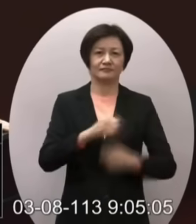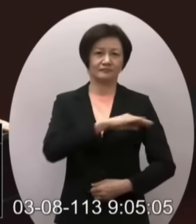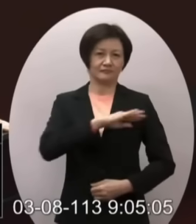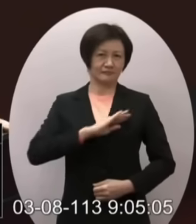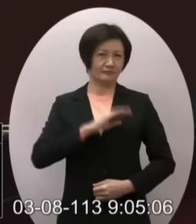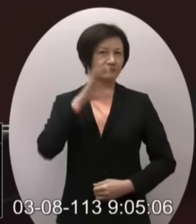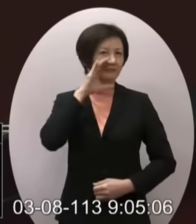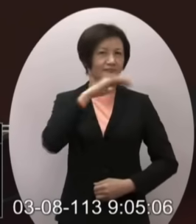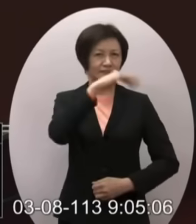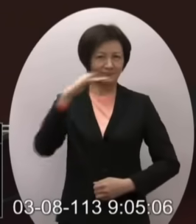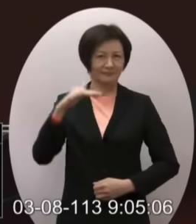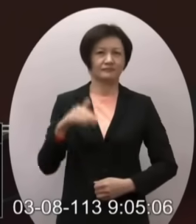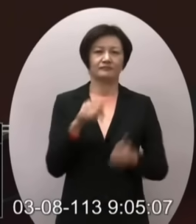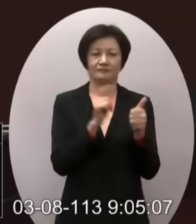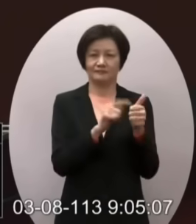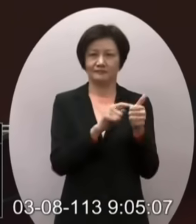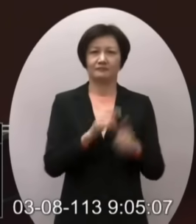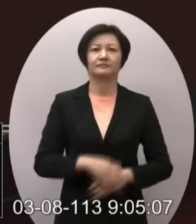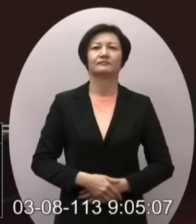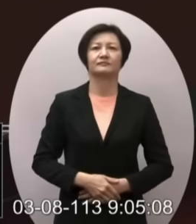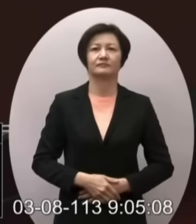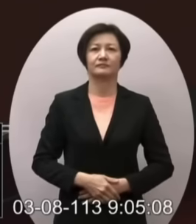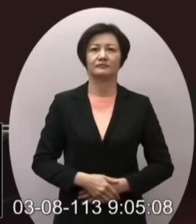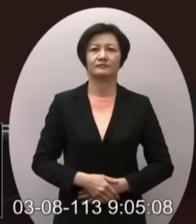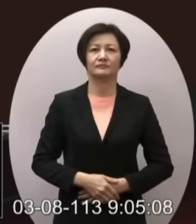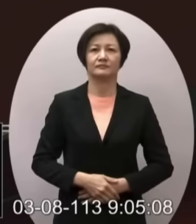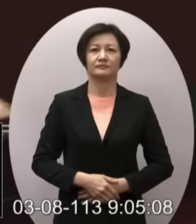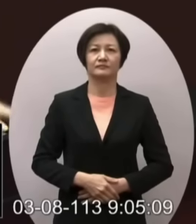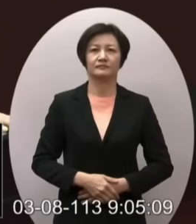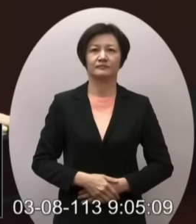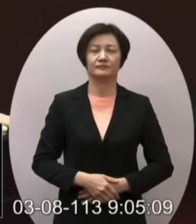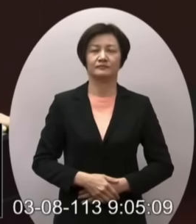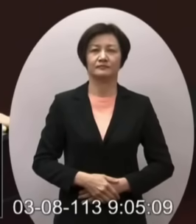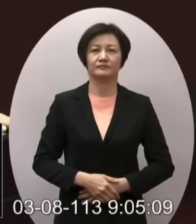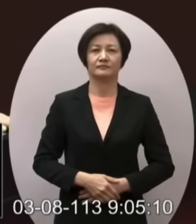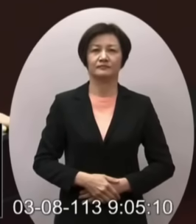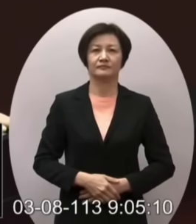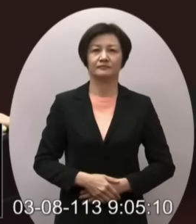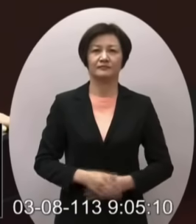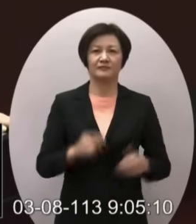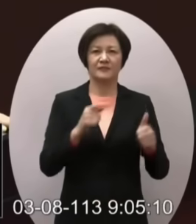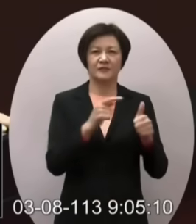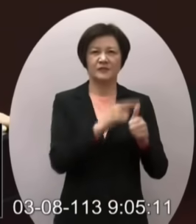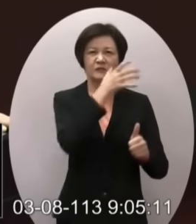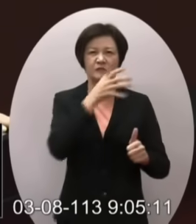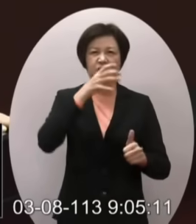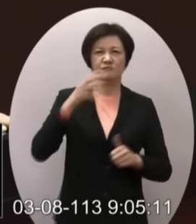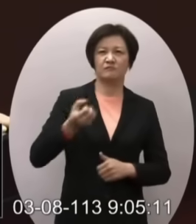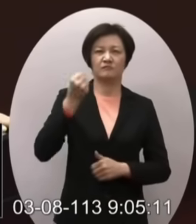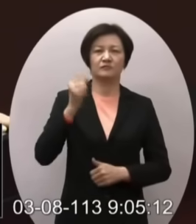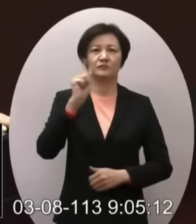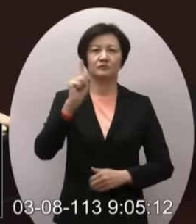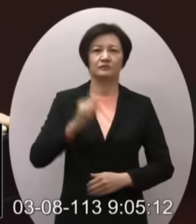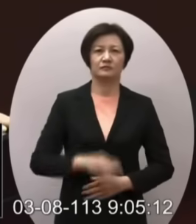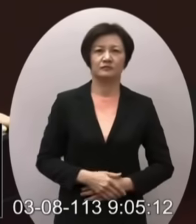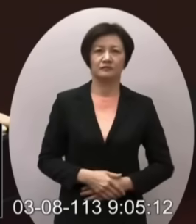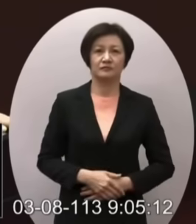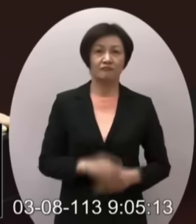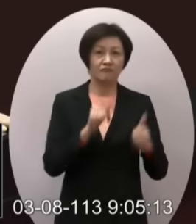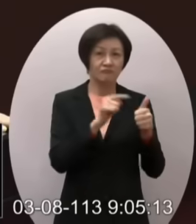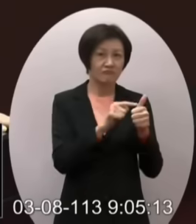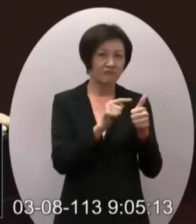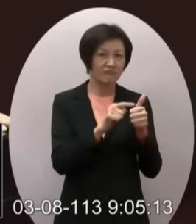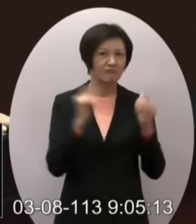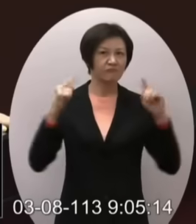泰山。邱泰山的二把在什么地方？他不